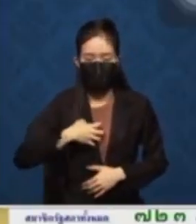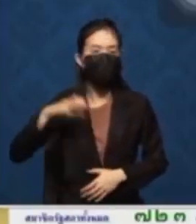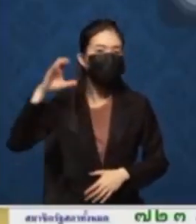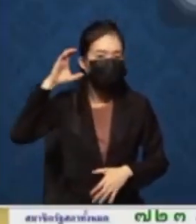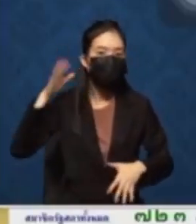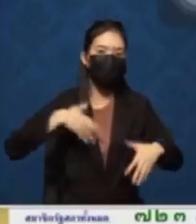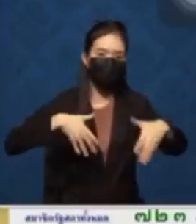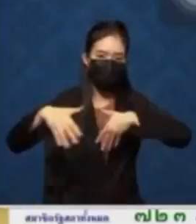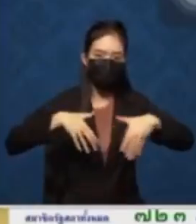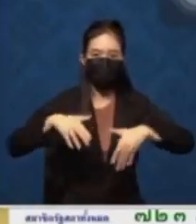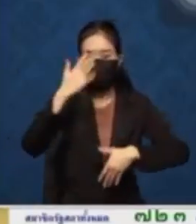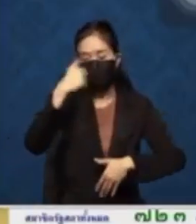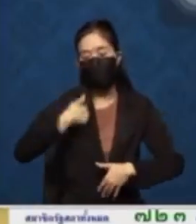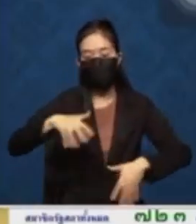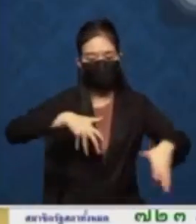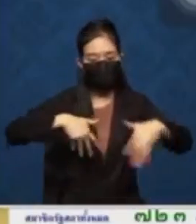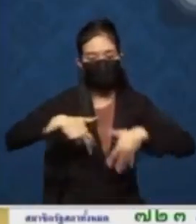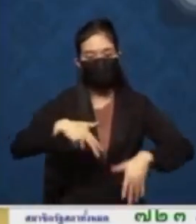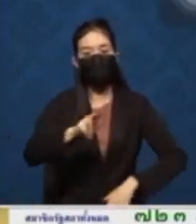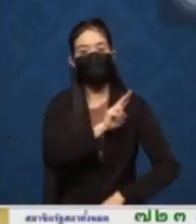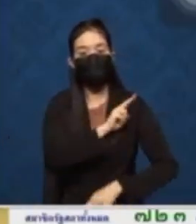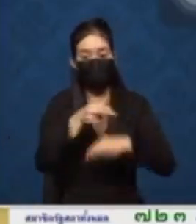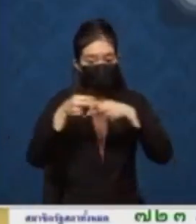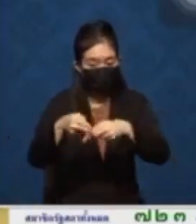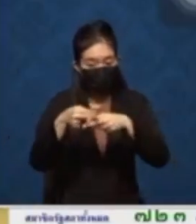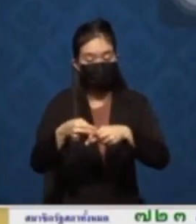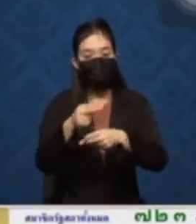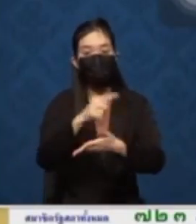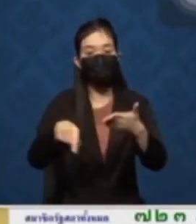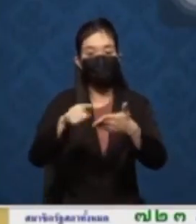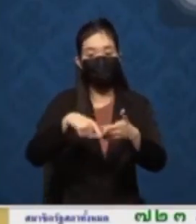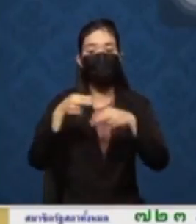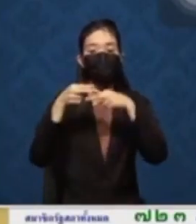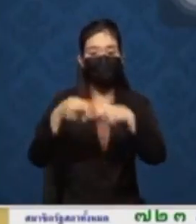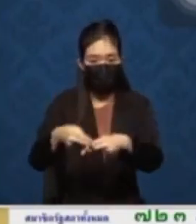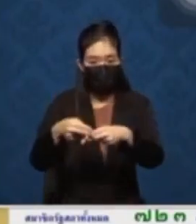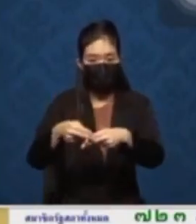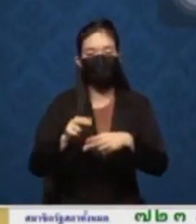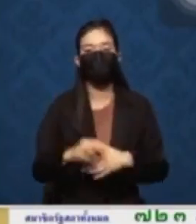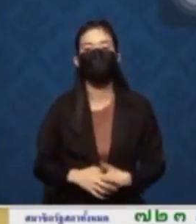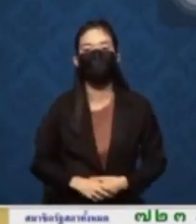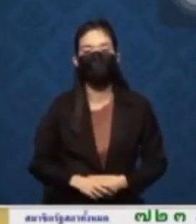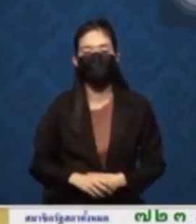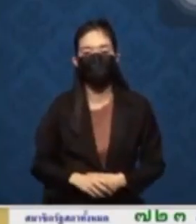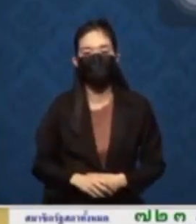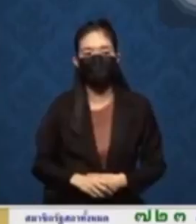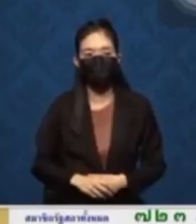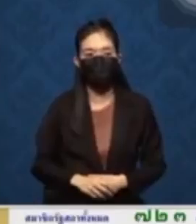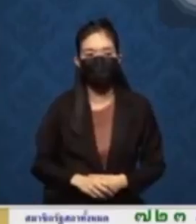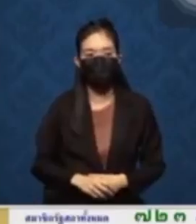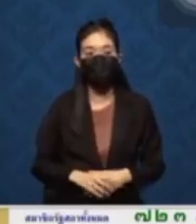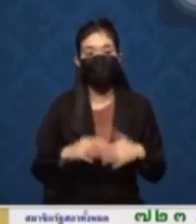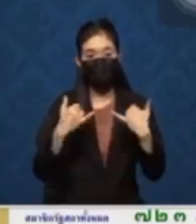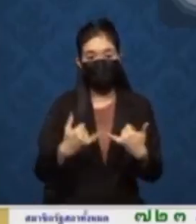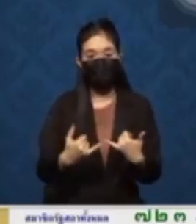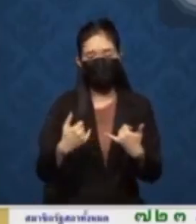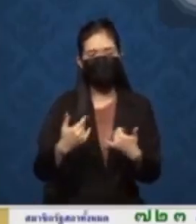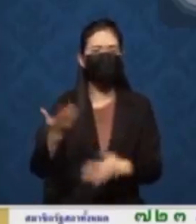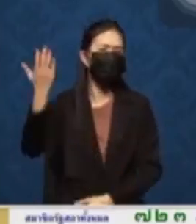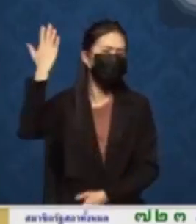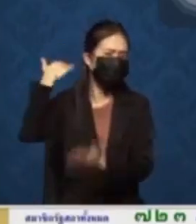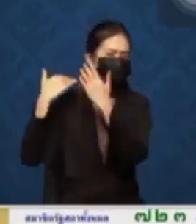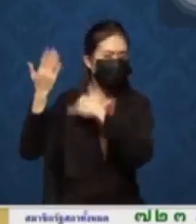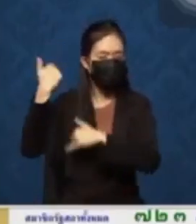ว่าพวกเขาถ้ามันแย่ขนาดนั้นจริงพวกเขาก็จะคว่ำร่างนี้ด้วยเสียงของเขาเองจะเห็นนะครับว่าตลอดการอภิปรายที่ผ่านม